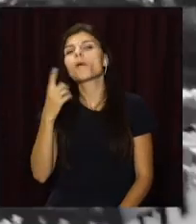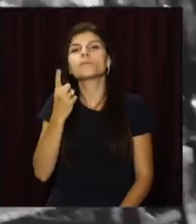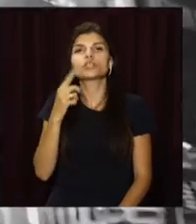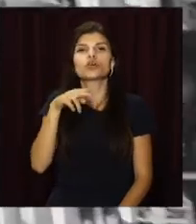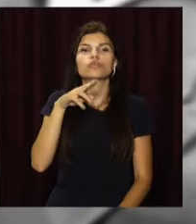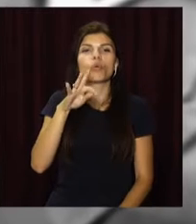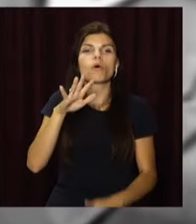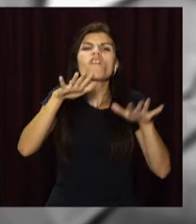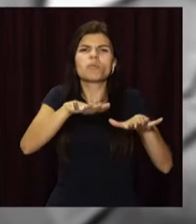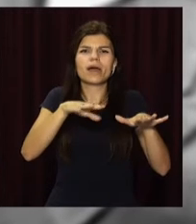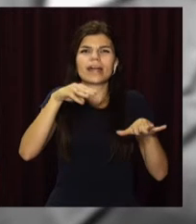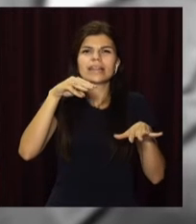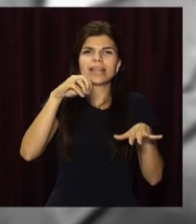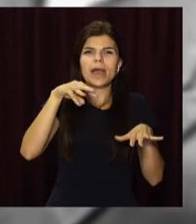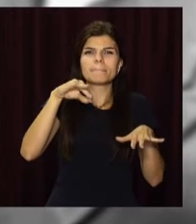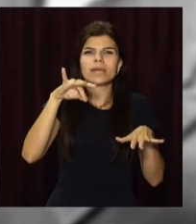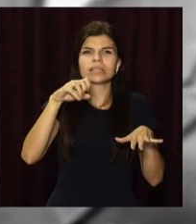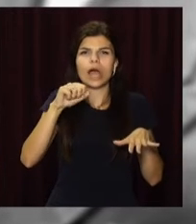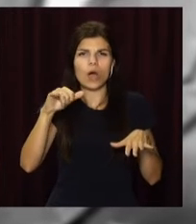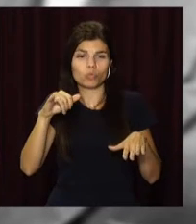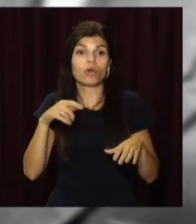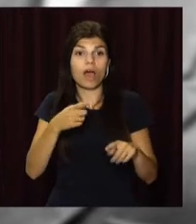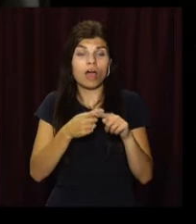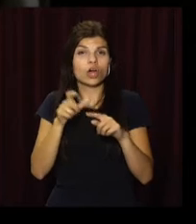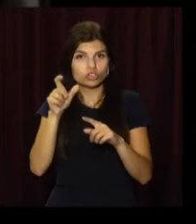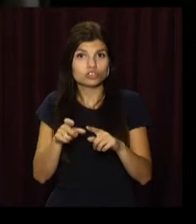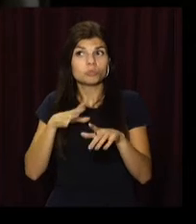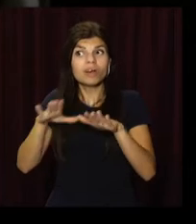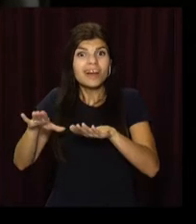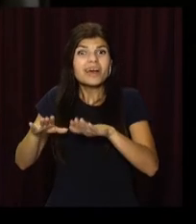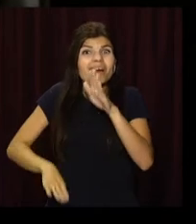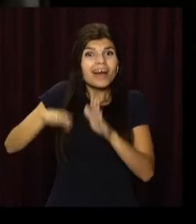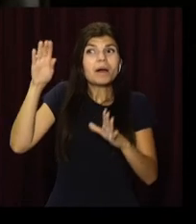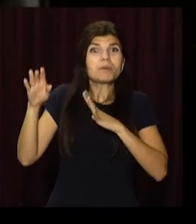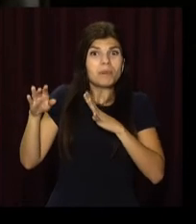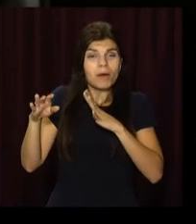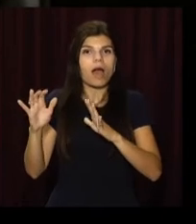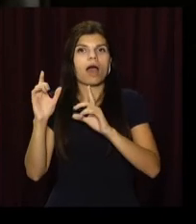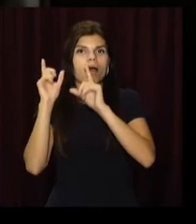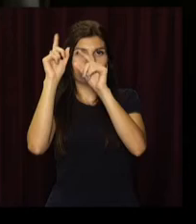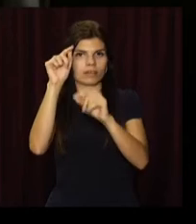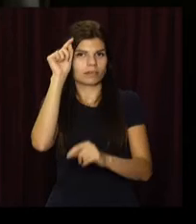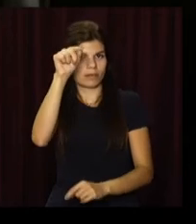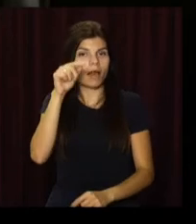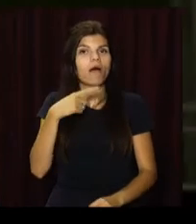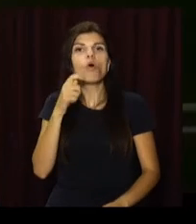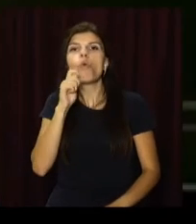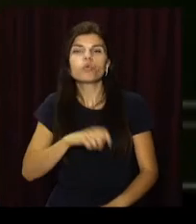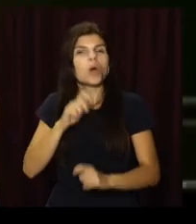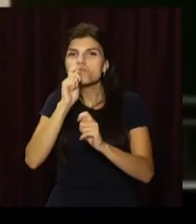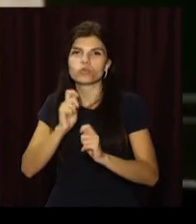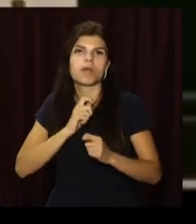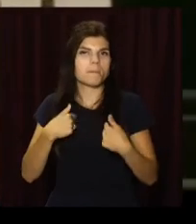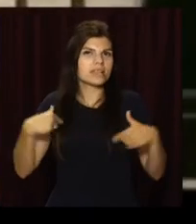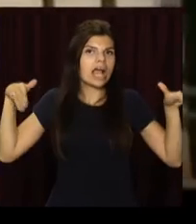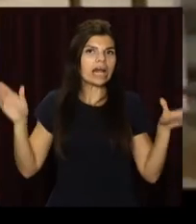домну у Теміртау. Згодом Нурсултан Назарбаєв відвідував заклад тричі, а про роки юності казав – Україна подарувала мені